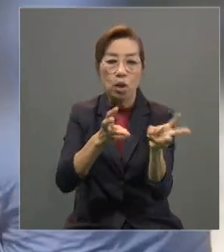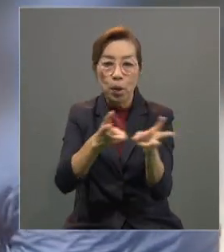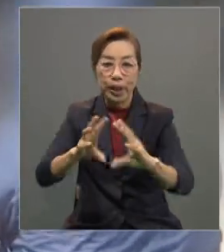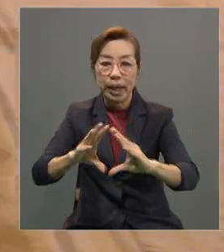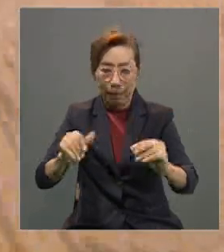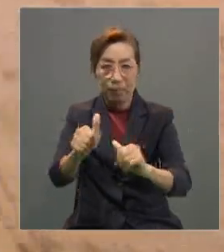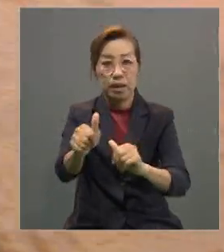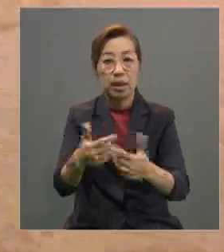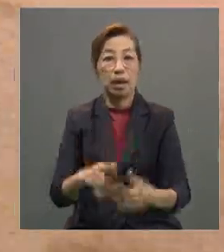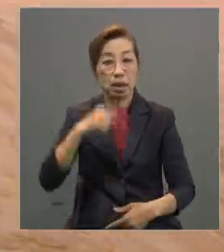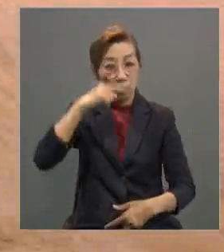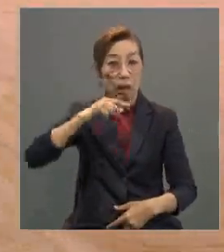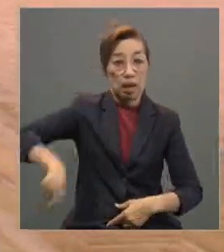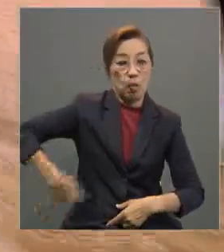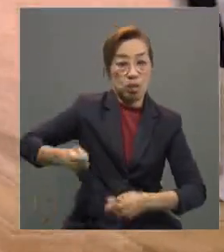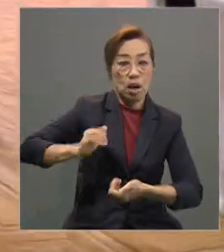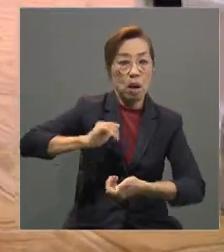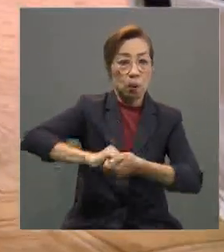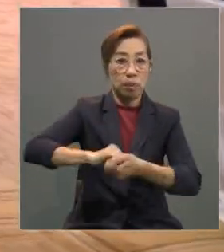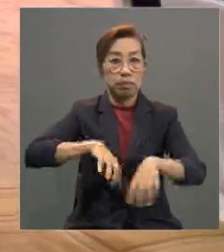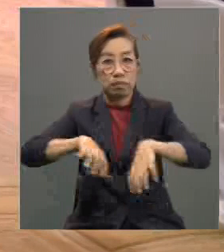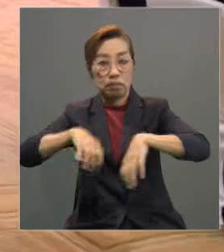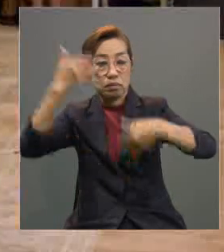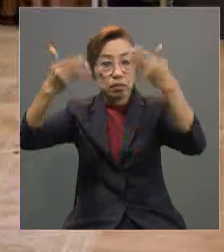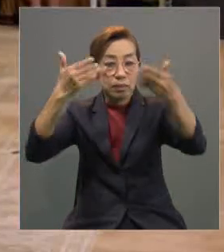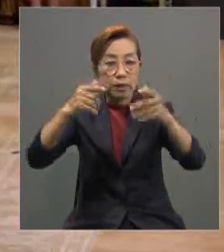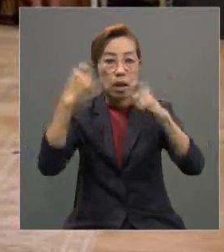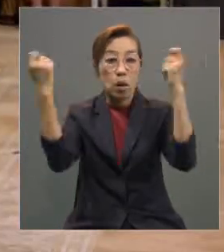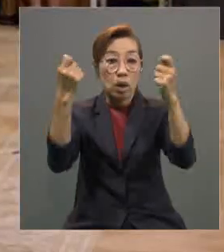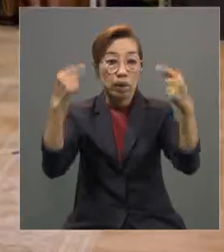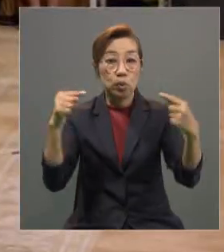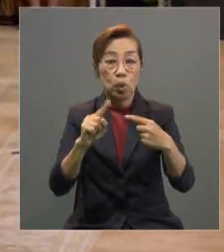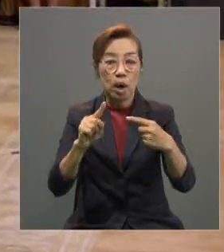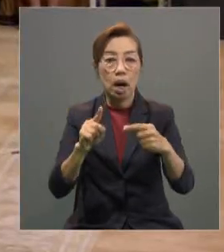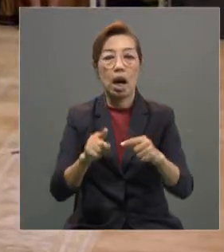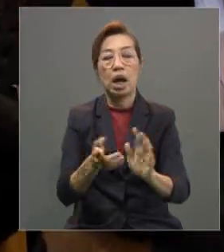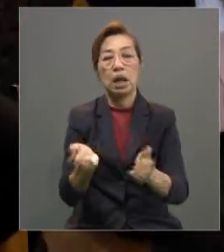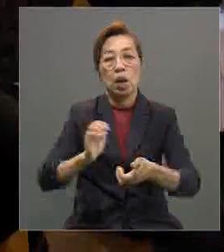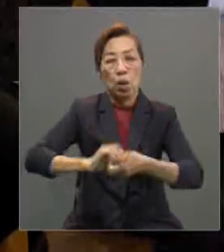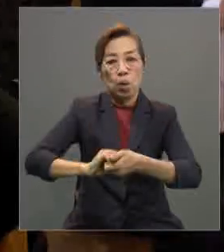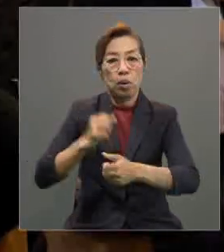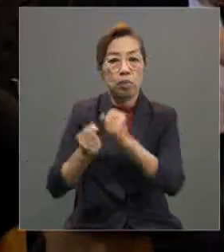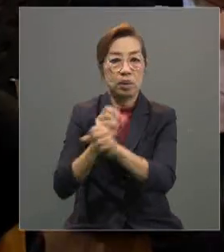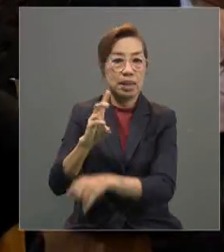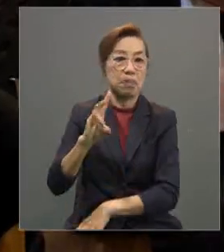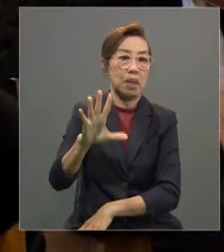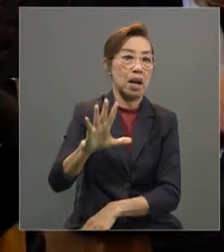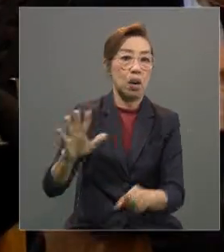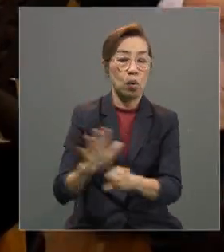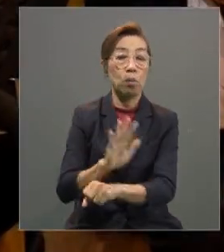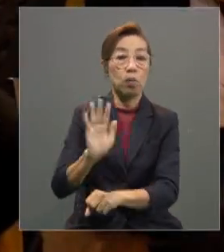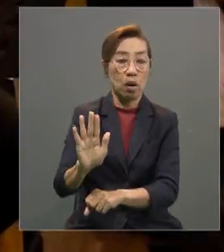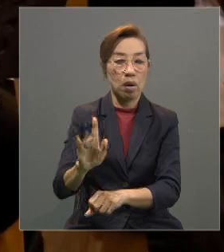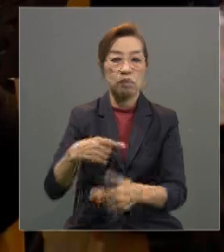สุดท้ายไทยและกัมพูชานั้นจะร่วมกันจัดกิจกรรมฉลองโอกาสครบรอบ 75ปีการสถาปนาความสัมพันธ์ทางการ